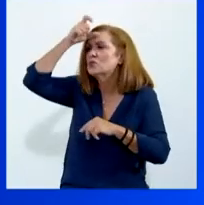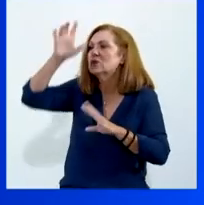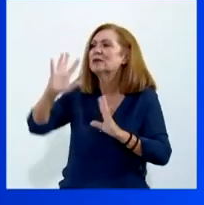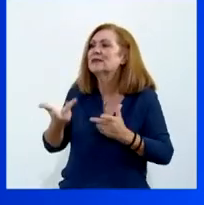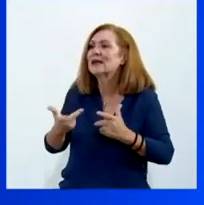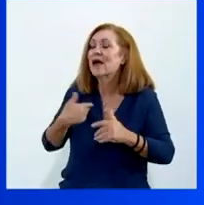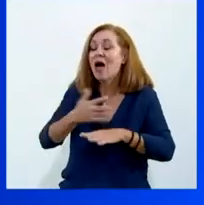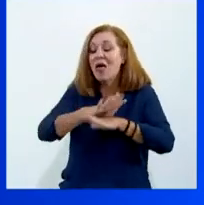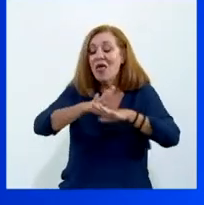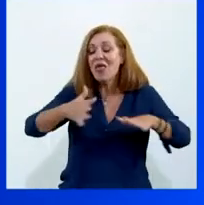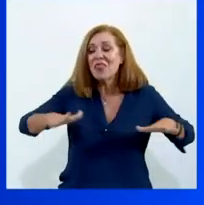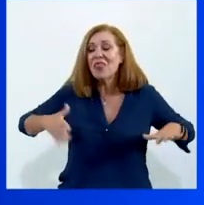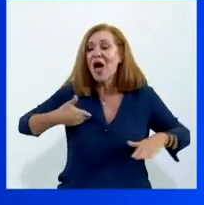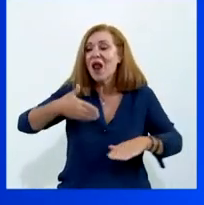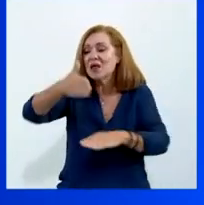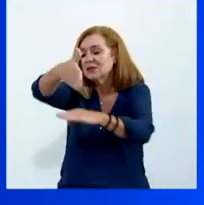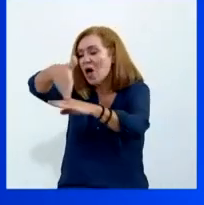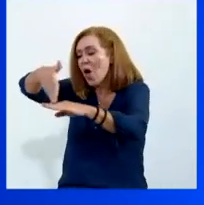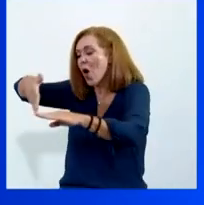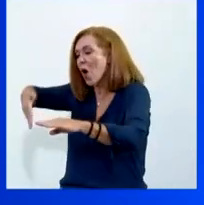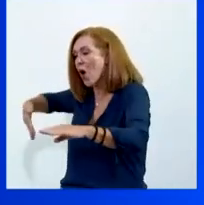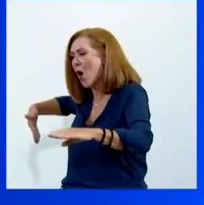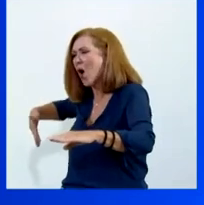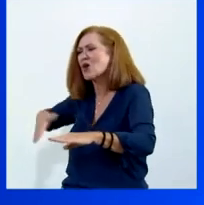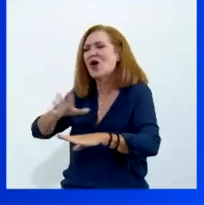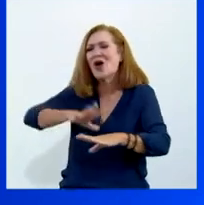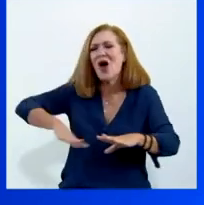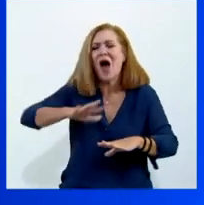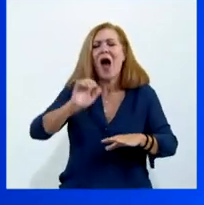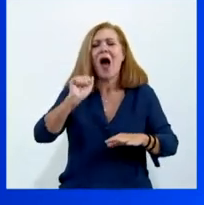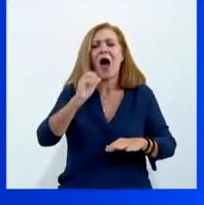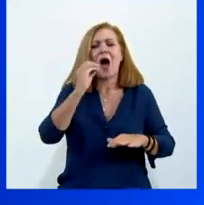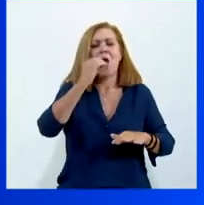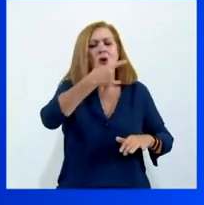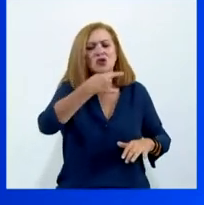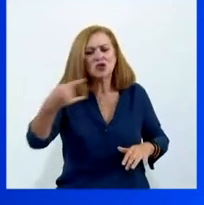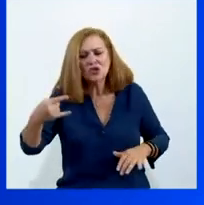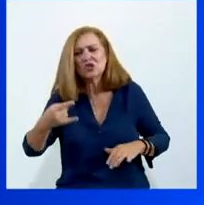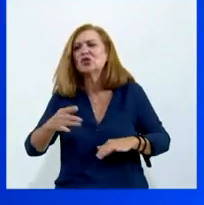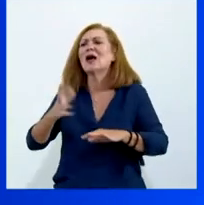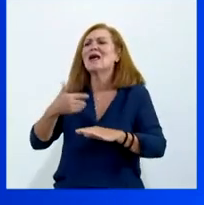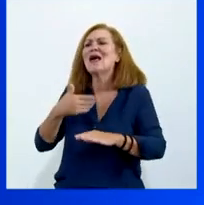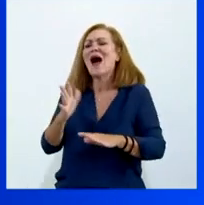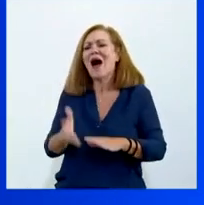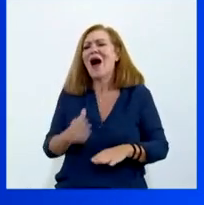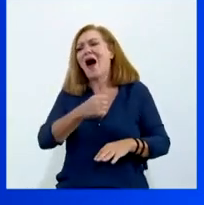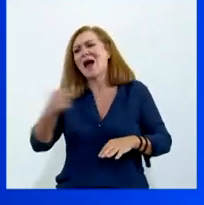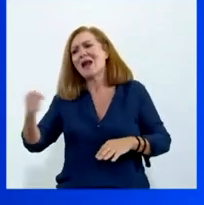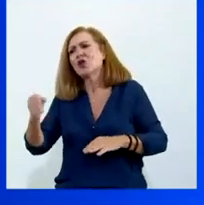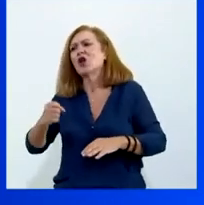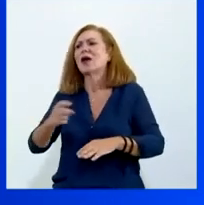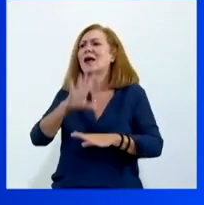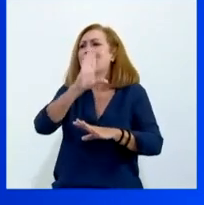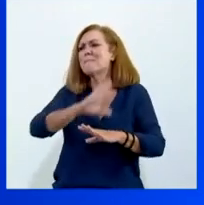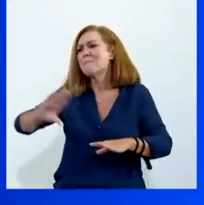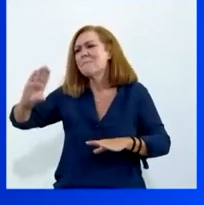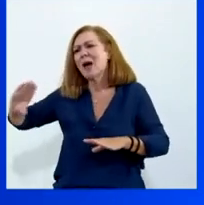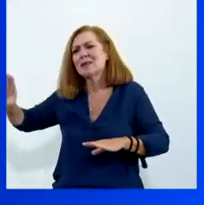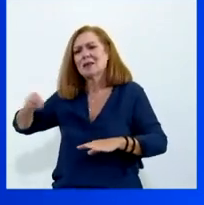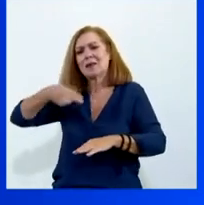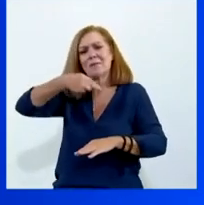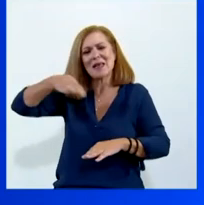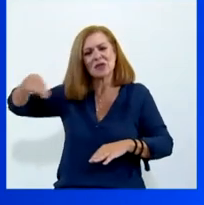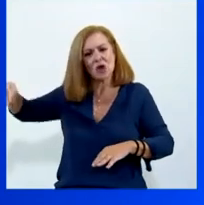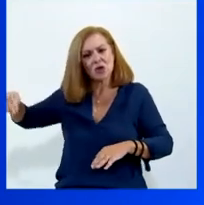οριοθέτηση των θαλασσίων ζωνών, δηλαδή ΑΟΣ και υφαλοκρηπίδα στο Αιγαίο και στην Ανατολική Μεσόγειο. Από εκεί και πέρα